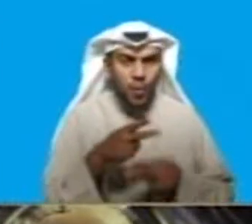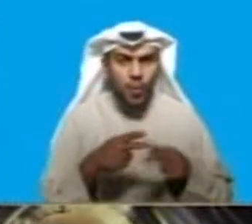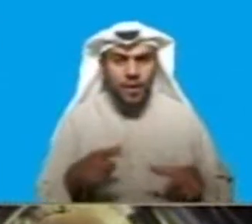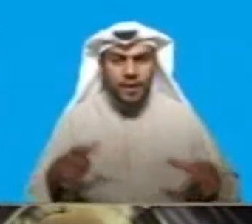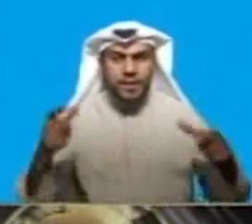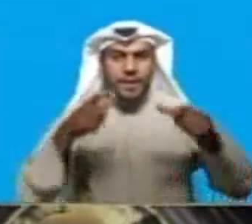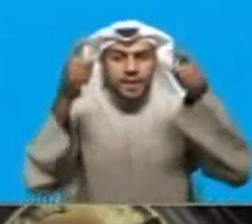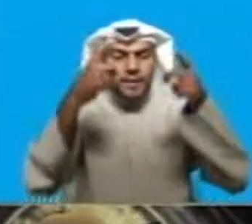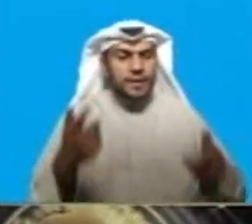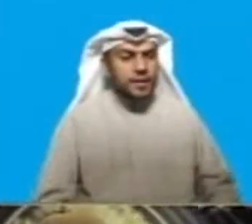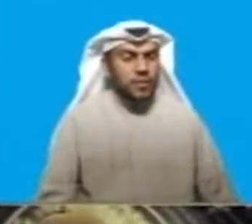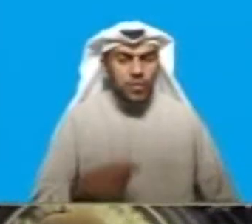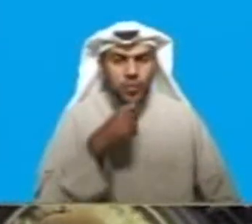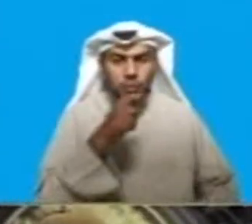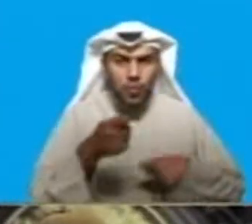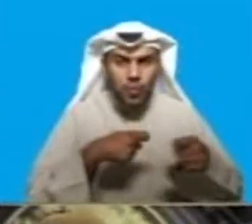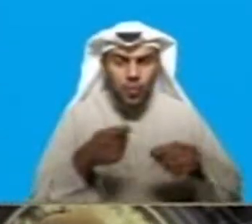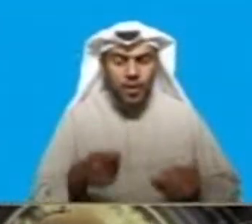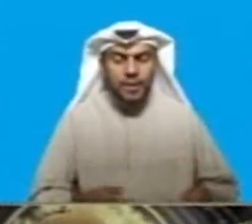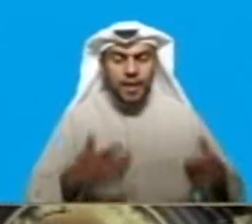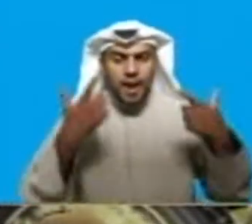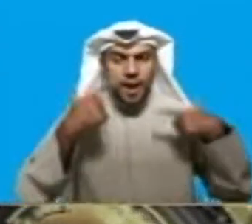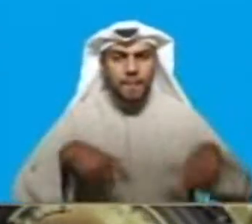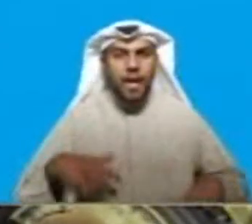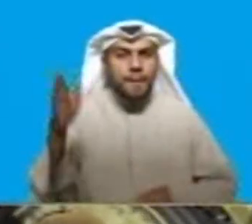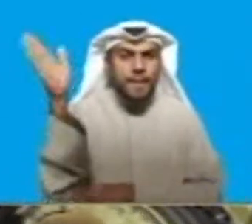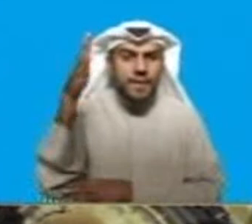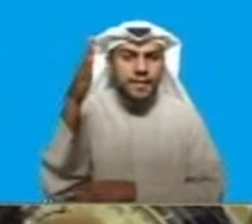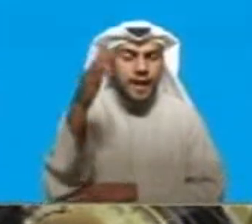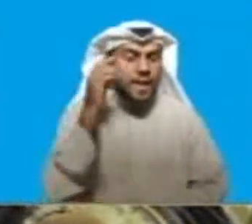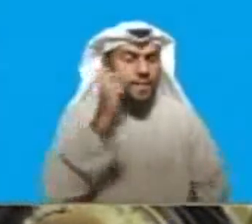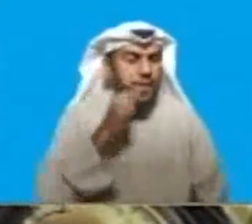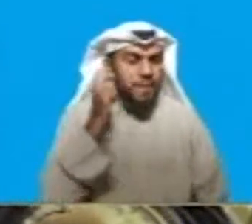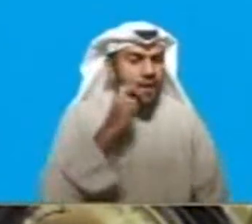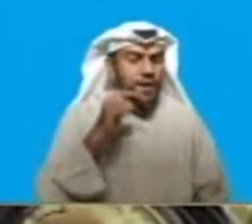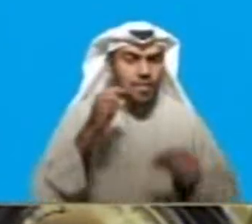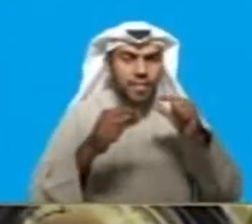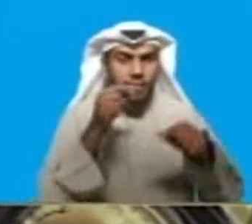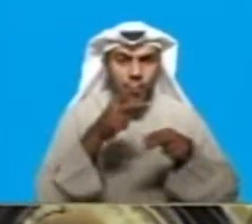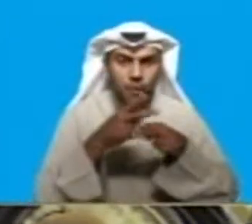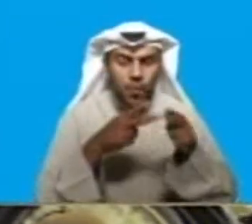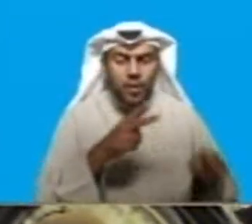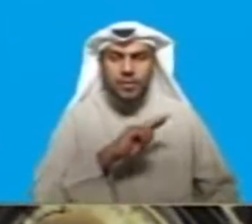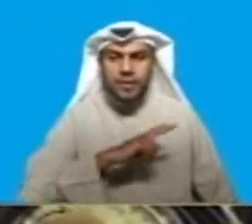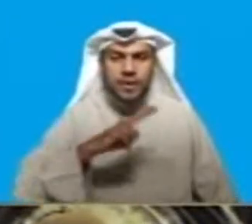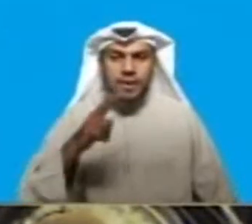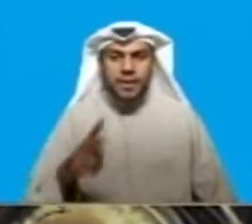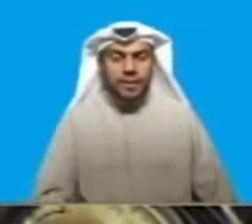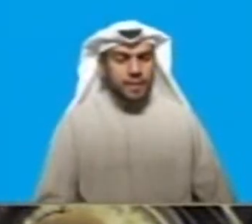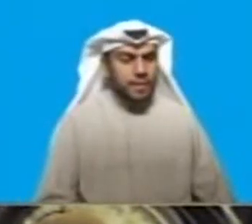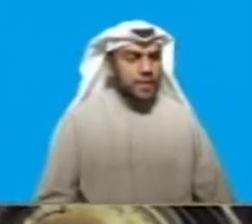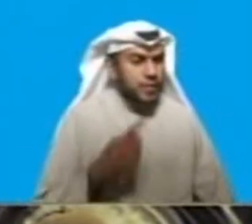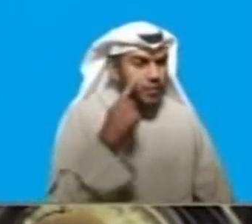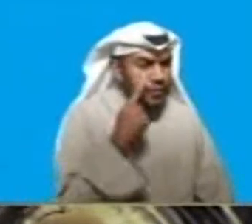وأسواق المباركية مزدهرين بالعلم الإماراتي، إضافة إلى مقطع فيديو لبنك الكويت المركزي، وقد اكتسب وشاح من